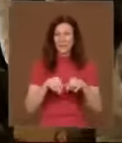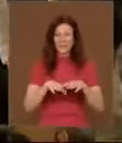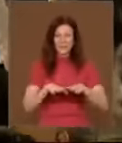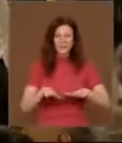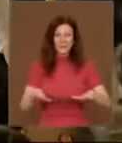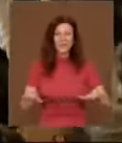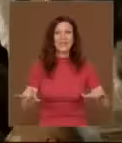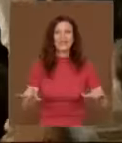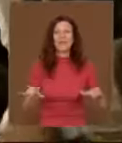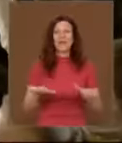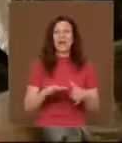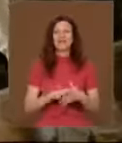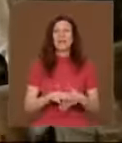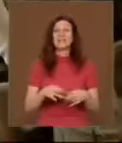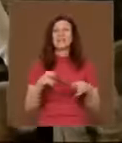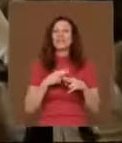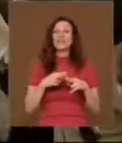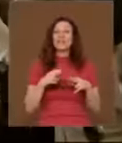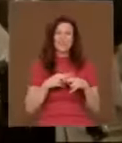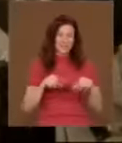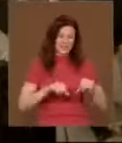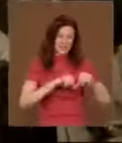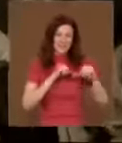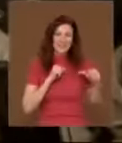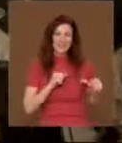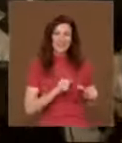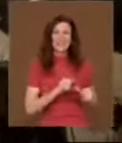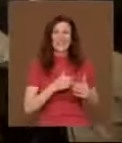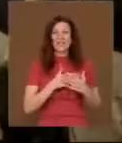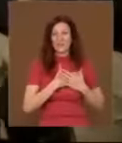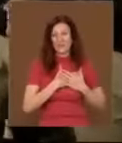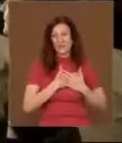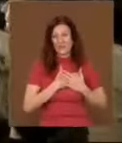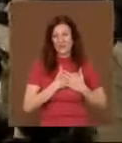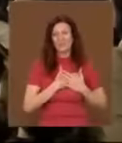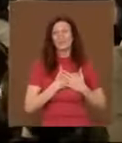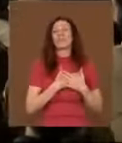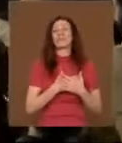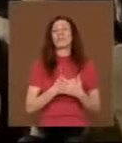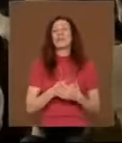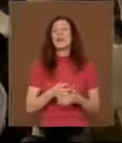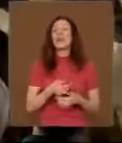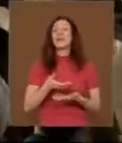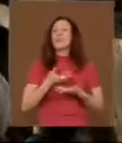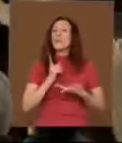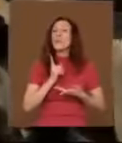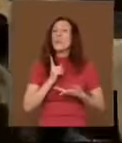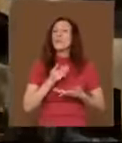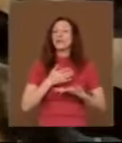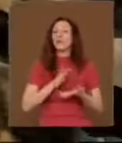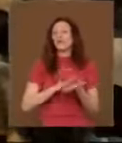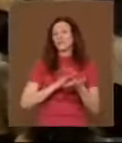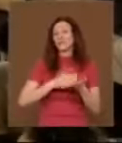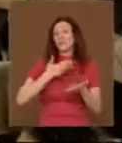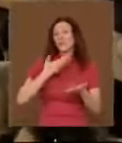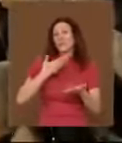ангелите пеят на небесата и нас на земята ти сподоби с чисто сърце и ние да те